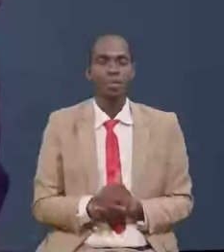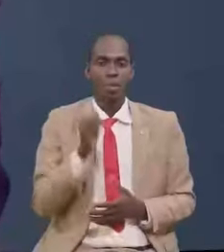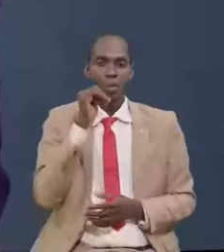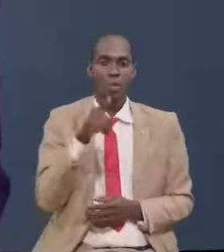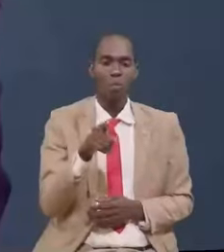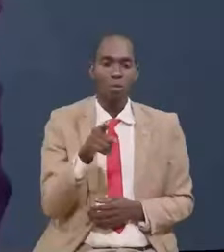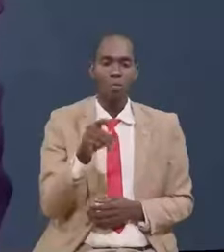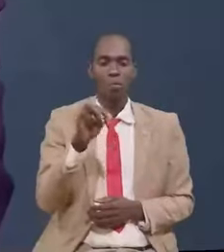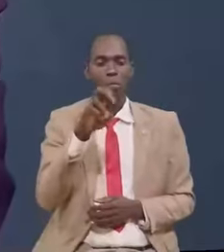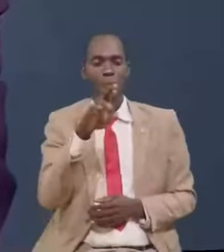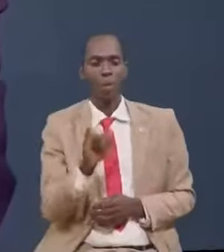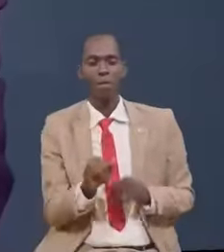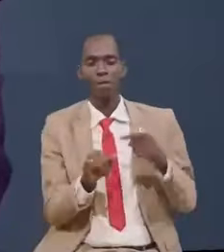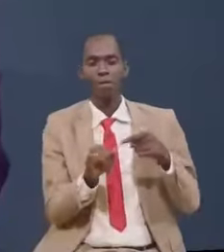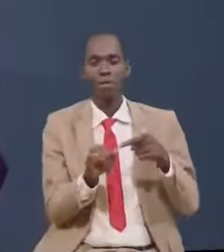Marie,